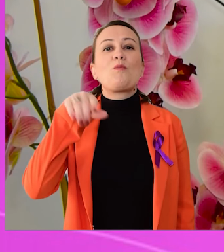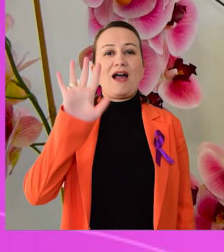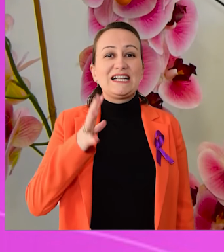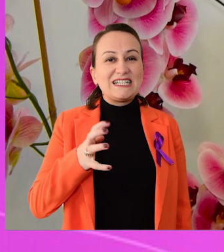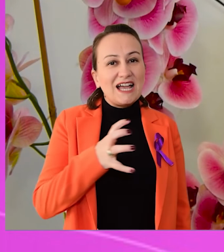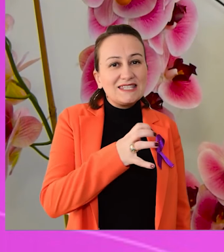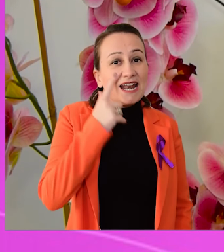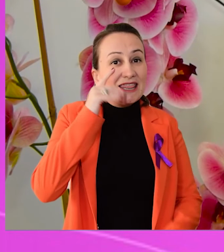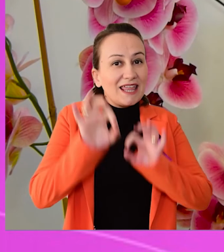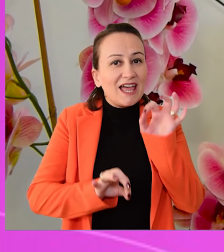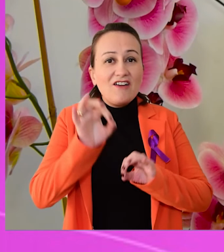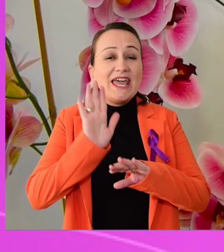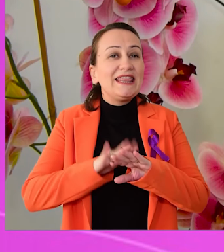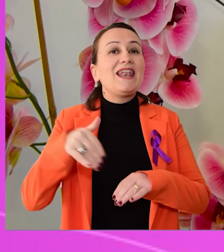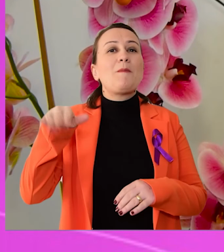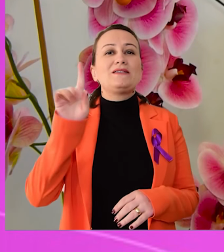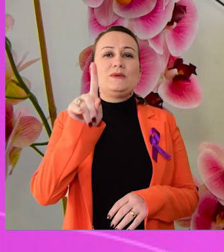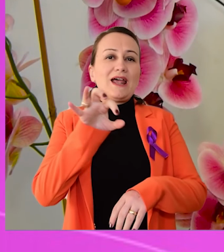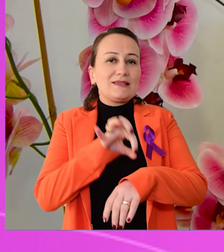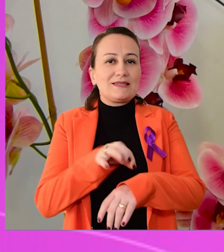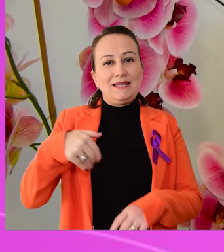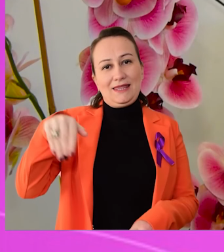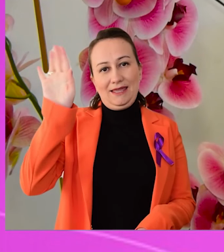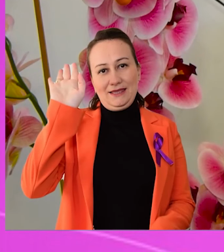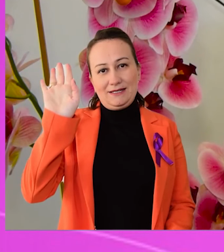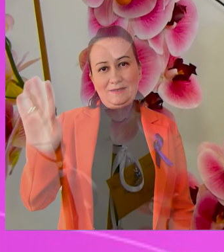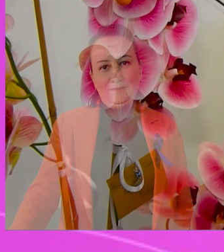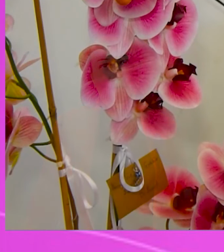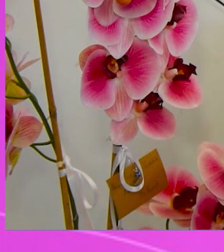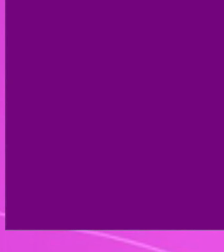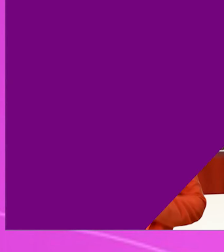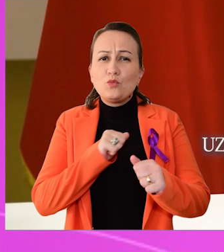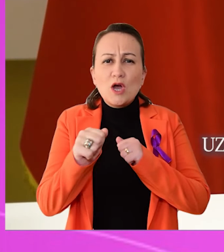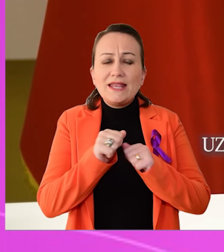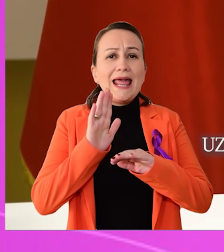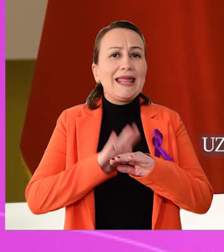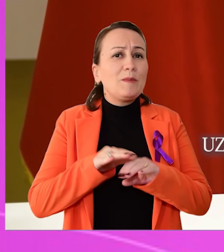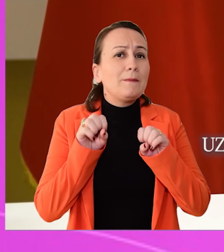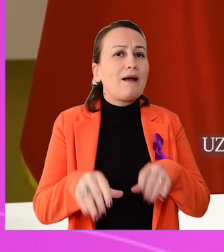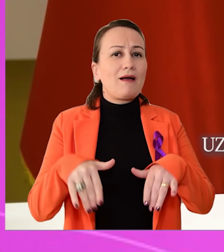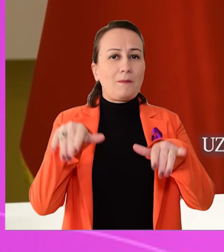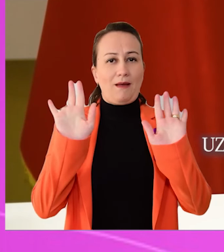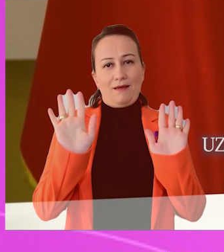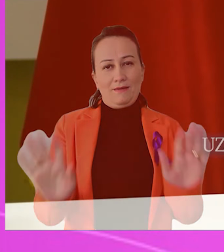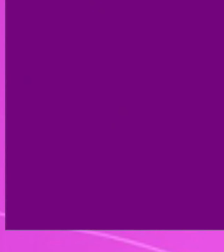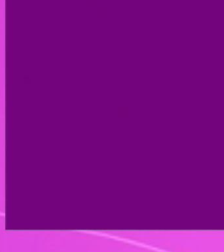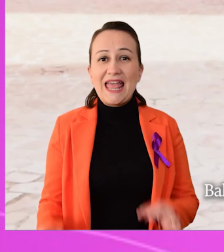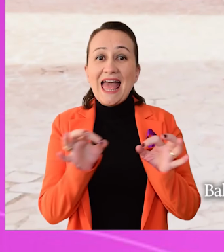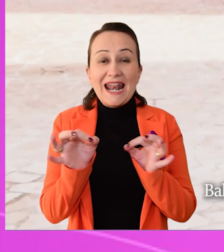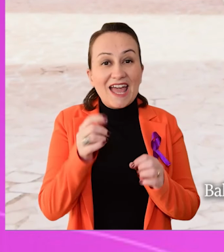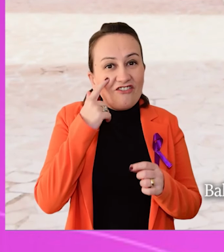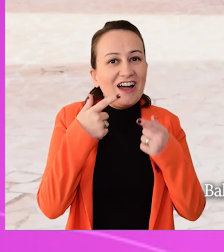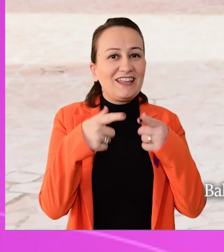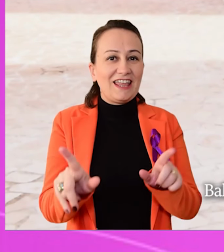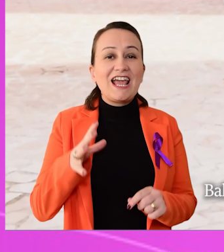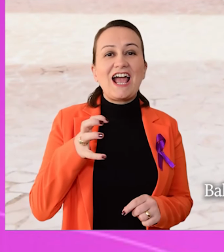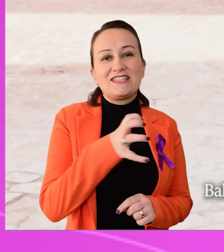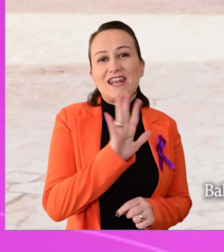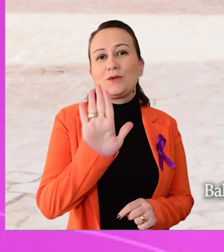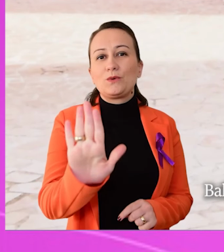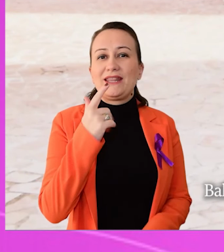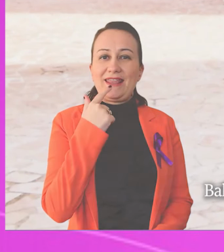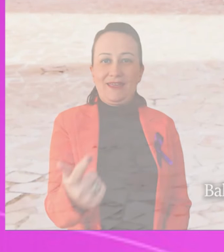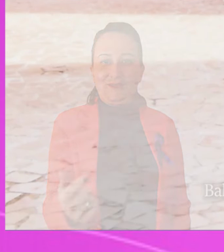Asla korkma. Kanser tedavi edilemez bir hastalık değildir. Mücadeleyi bırakma. Erken fark